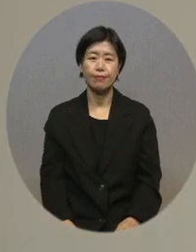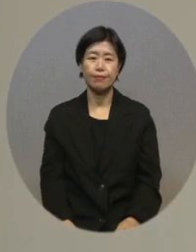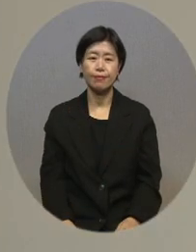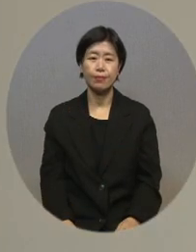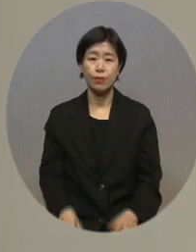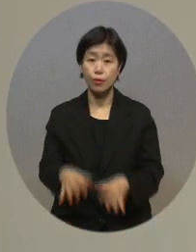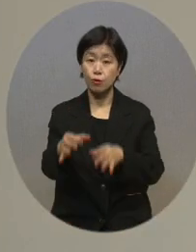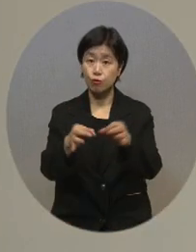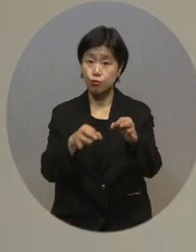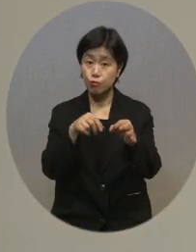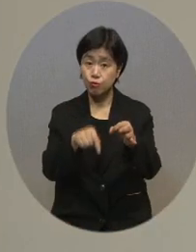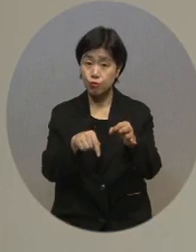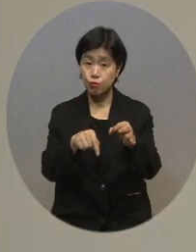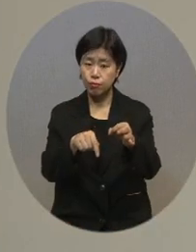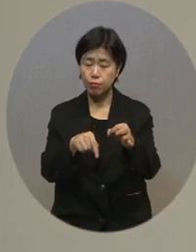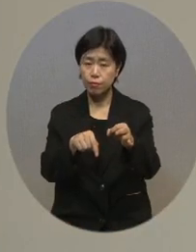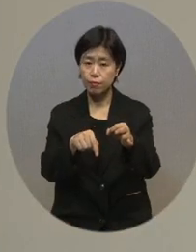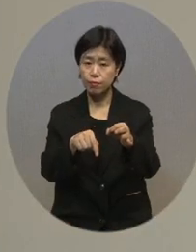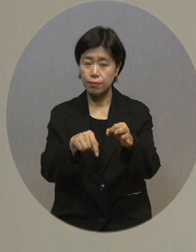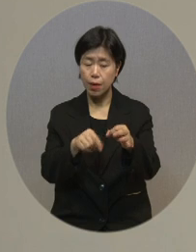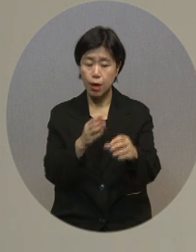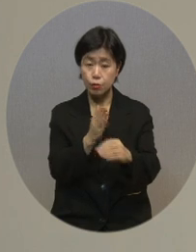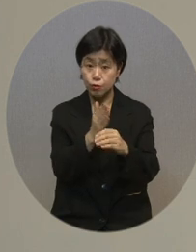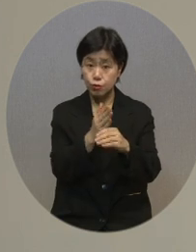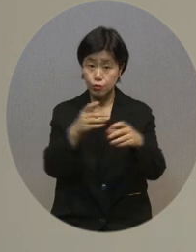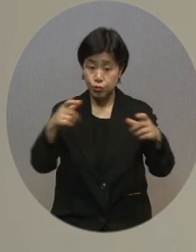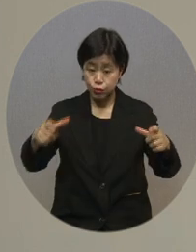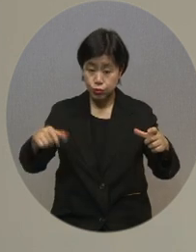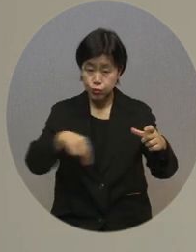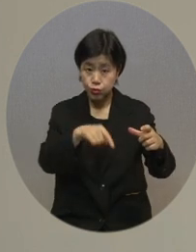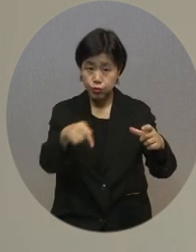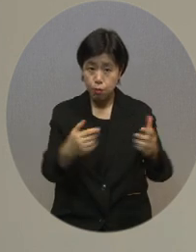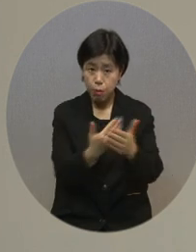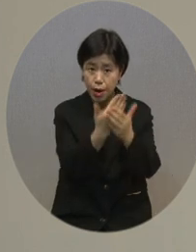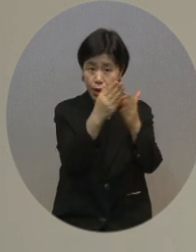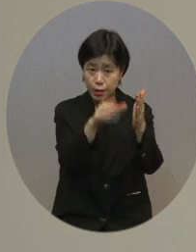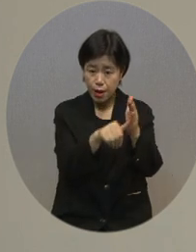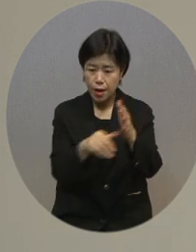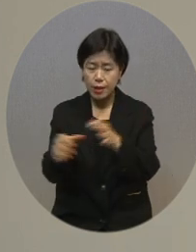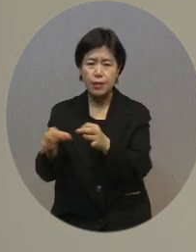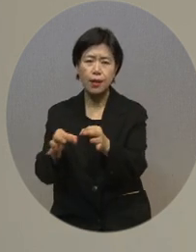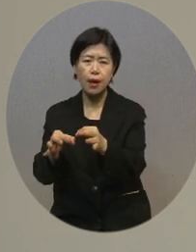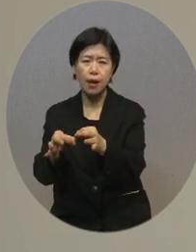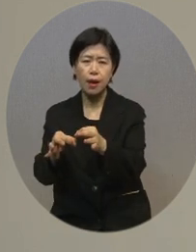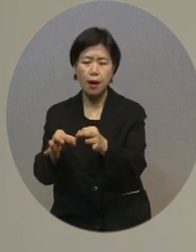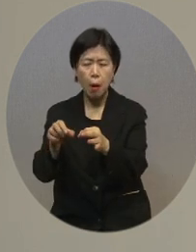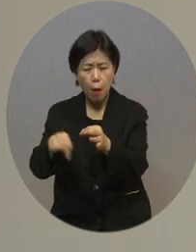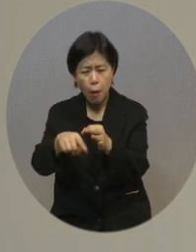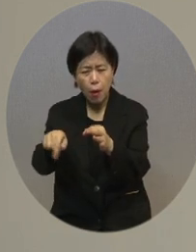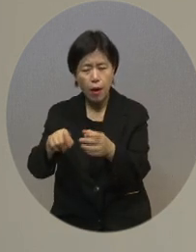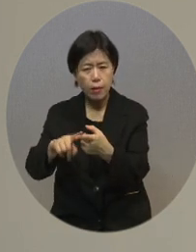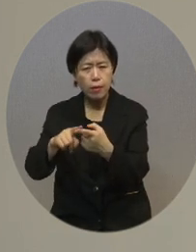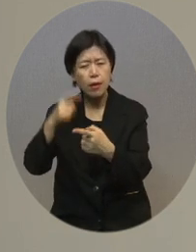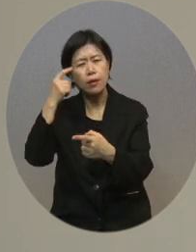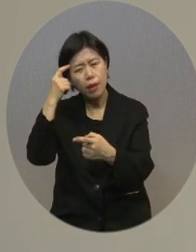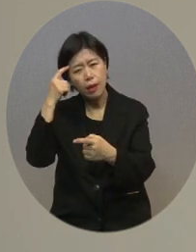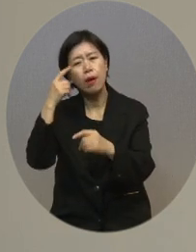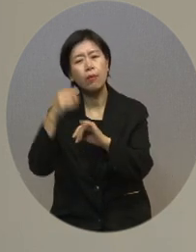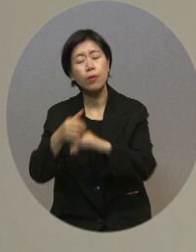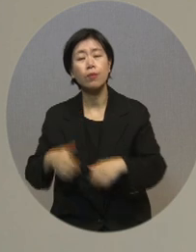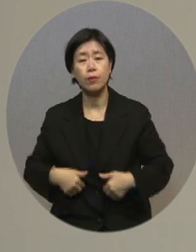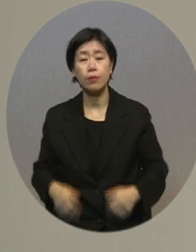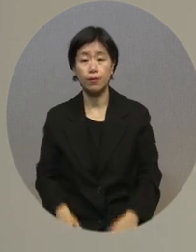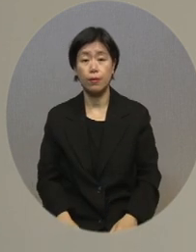시장을 떼어놓고 도시 발전이나 또 이 도시 개발이나 또 주민의 삶을 생각할 수가